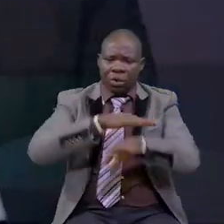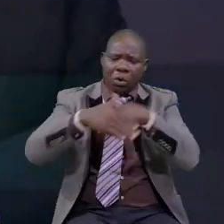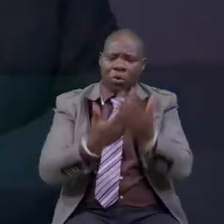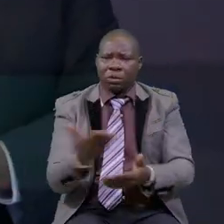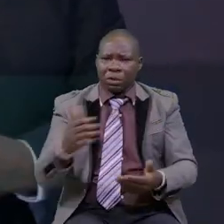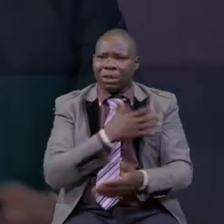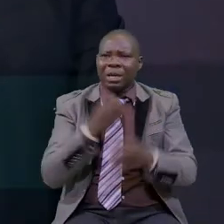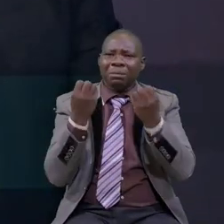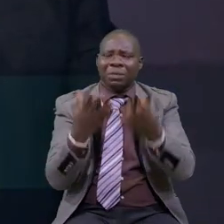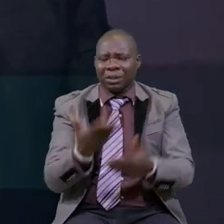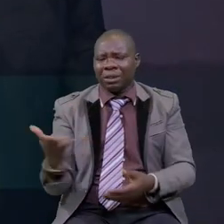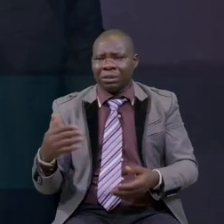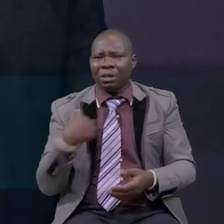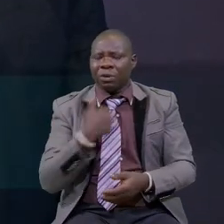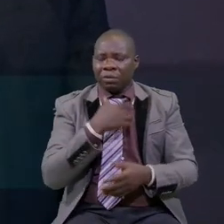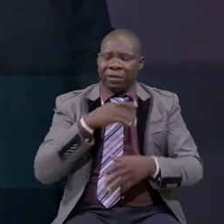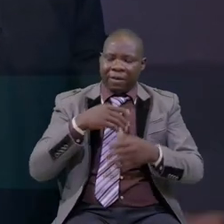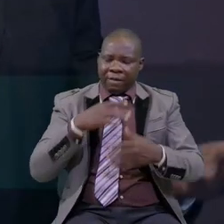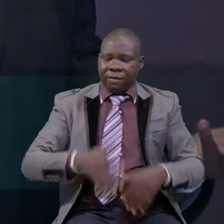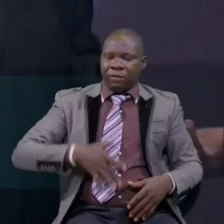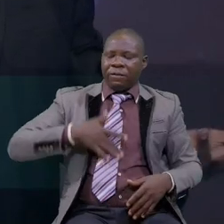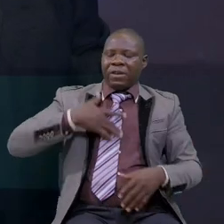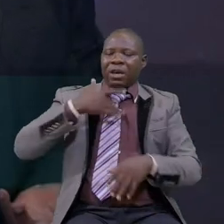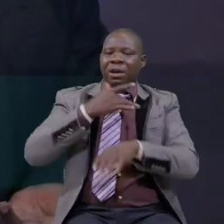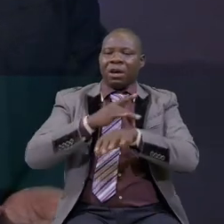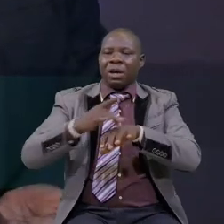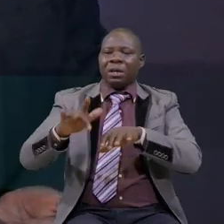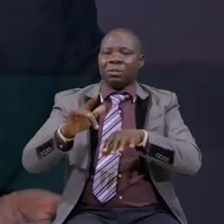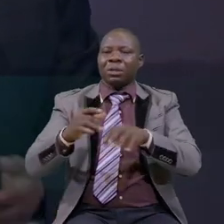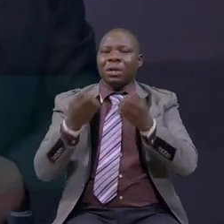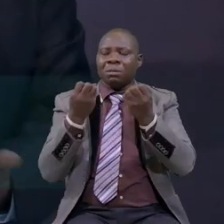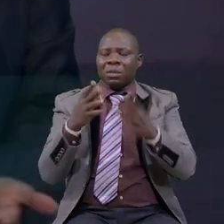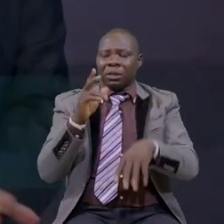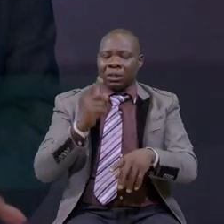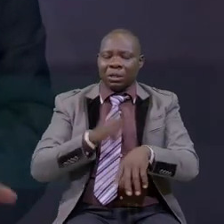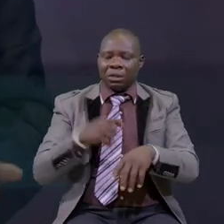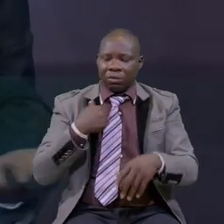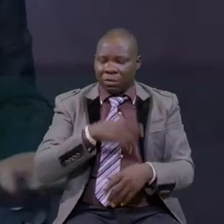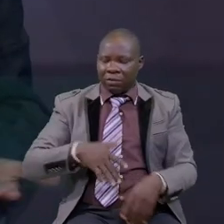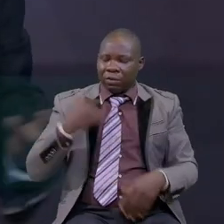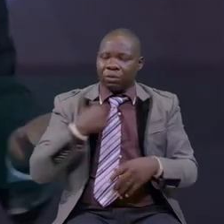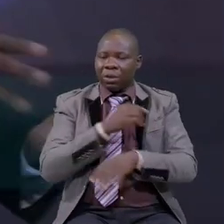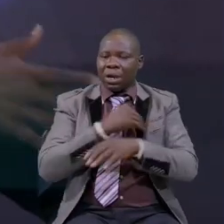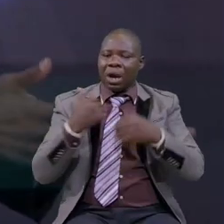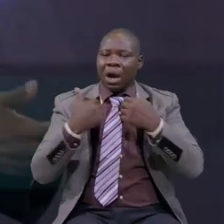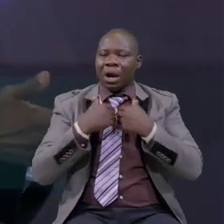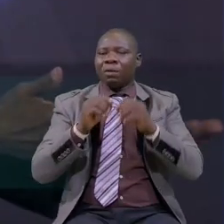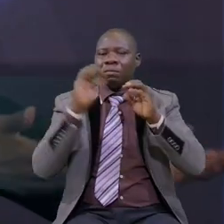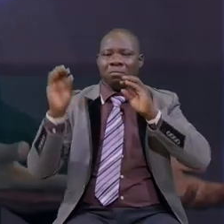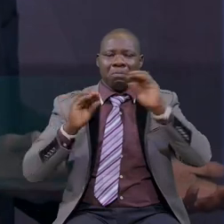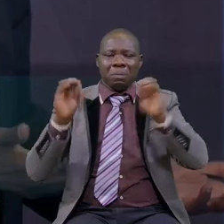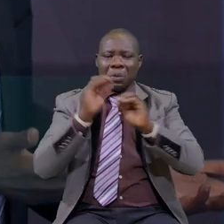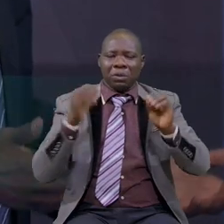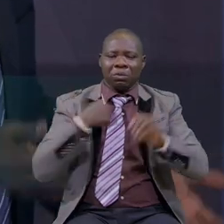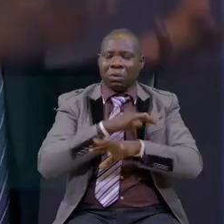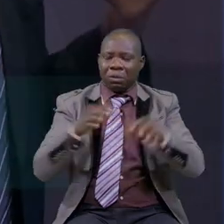divine puissance nous a donné tout. Ouais, parfois nous sentons vide. Parfois nous nous sentons que nous n'avons rien. Parfois nous pensons que nous n'avons pas